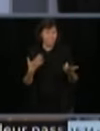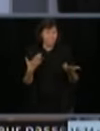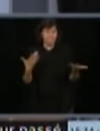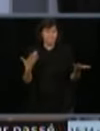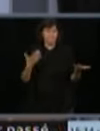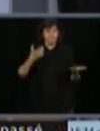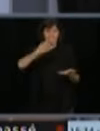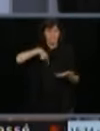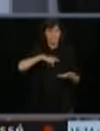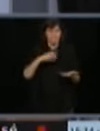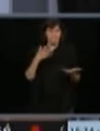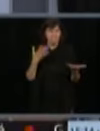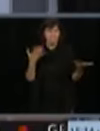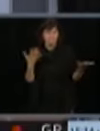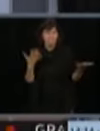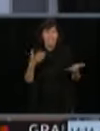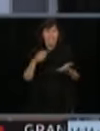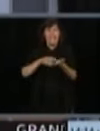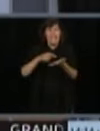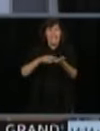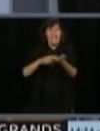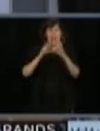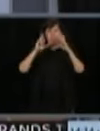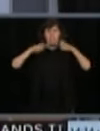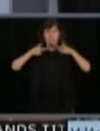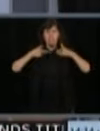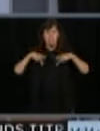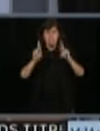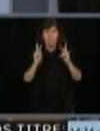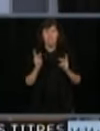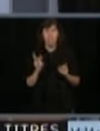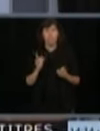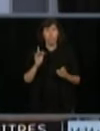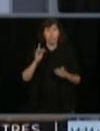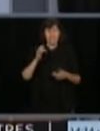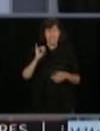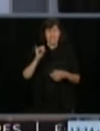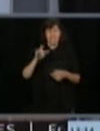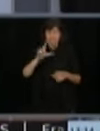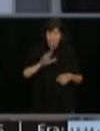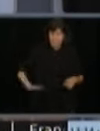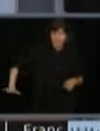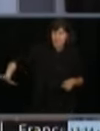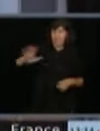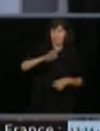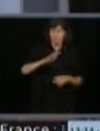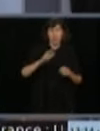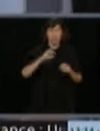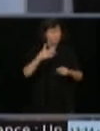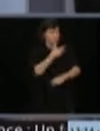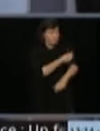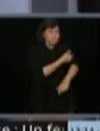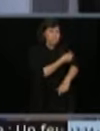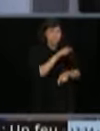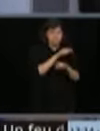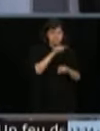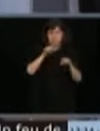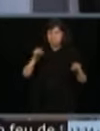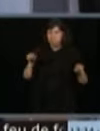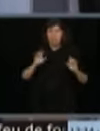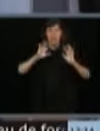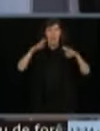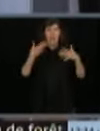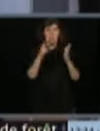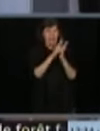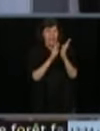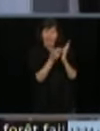couverture vaccinale qui est assez importante au Québec, on va pouvoir les enlever, ces mesures-là. Est-ce que vous pouvez dire, c'est quoi cette cible-là? Et sinon, bien, c'est quoi la suite